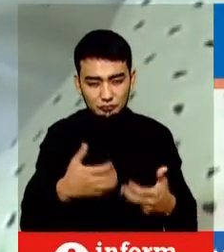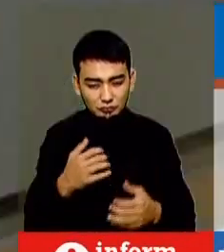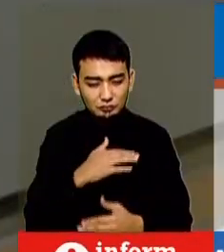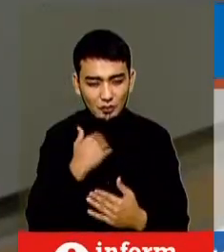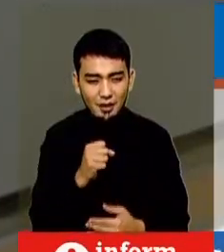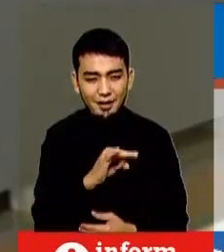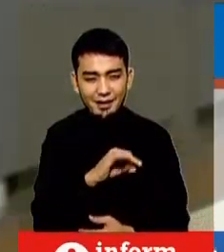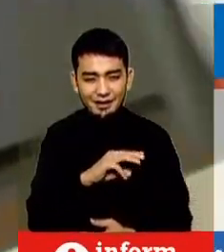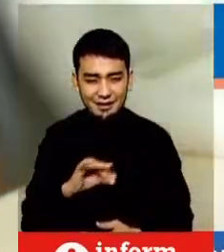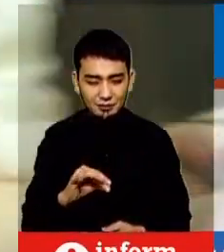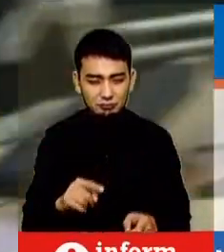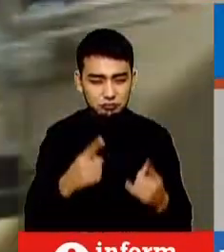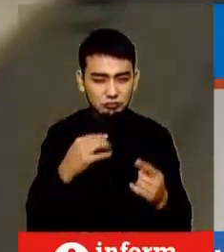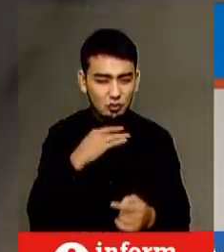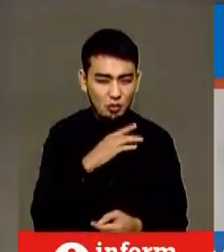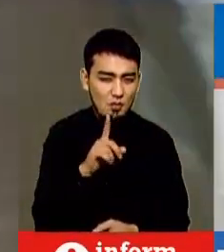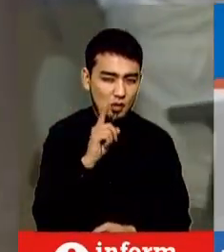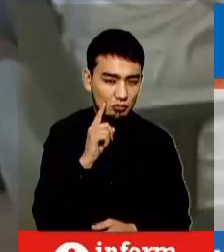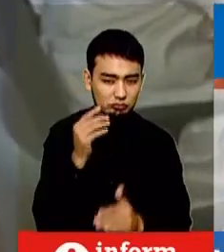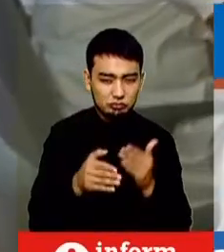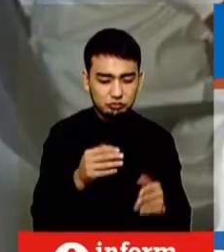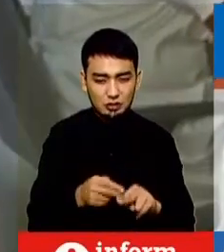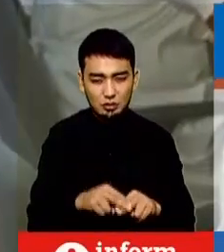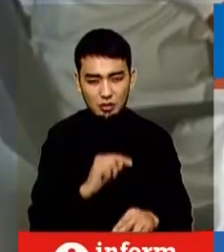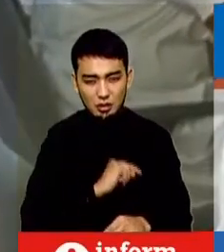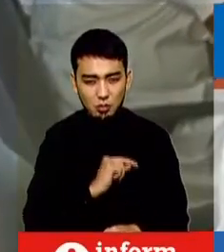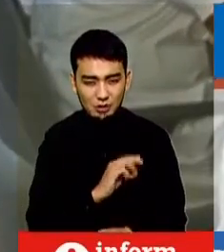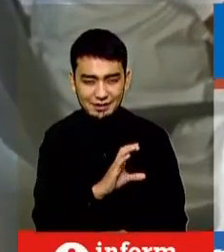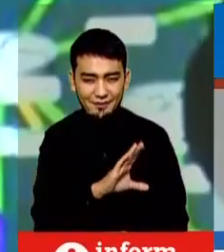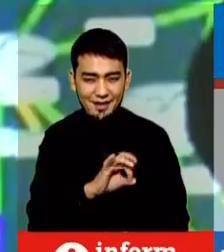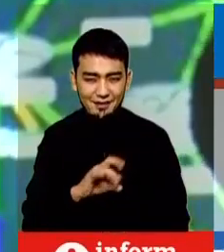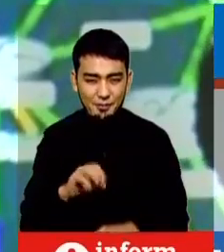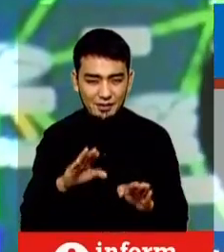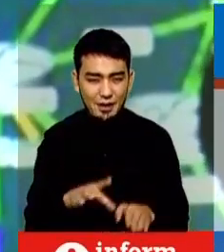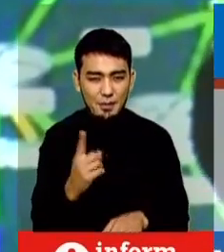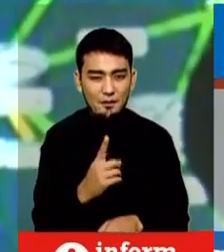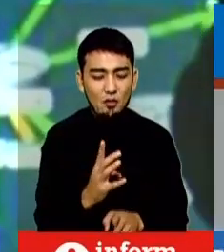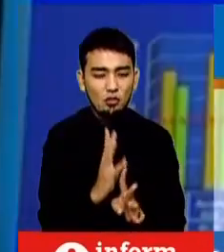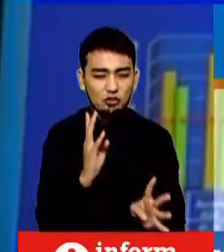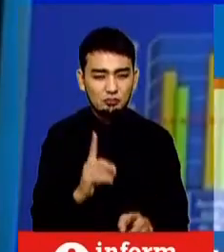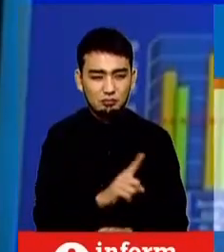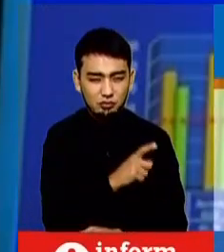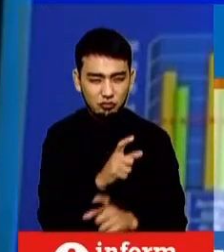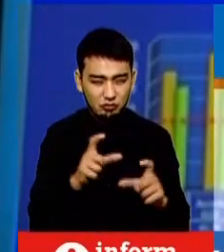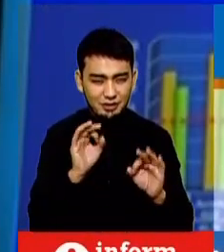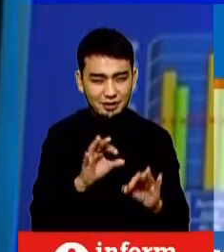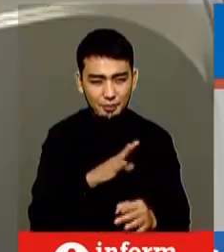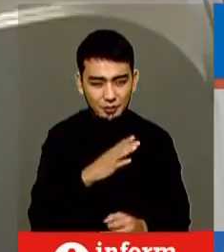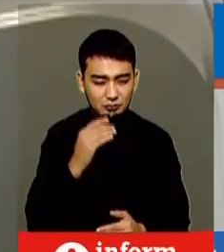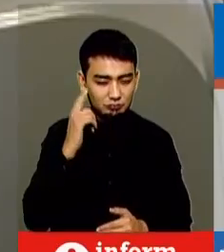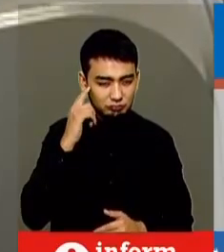IT идет бурное развитие, много молодежи, желающей работать в сфере. Им в первую очередь эксперты советуют развивать